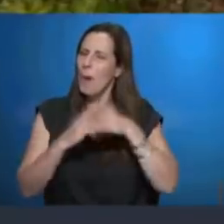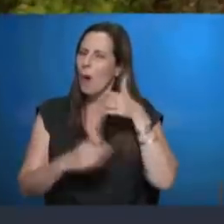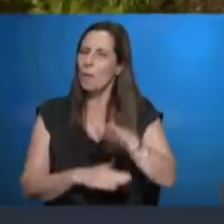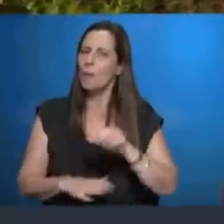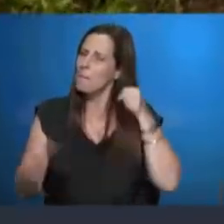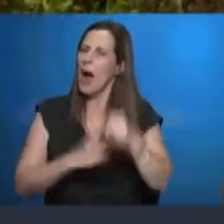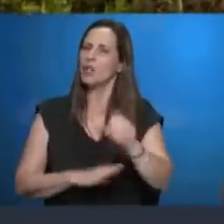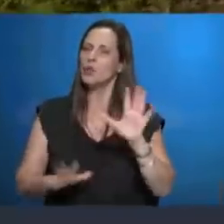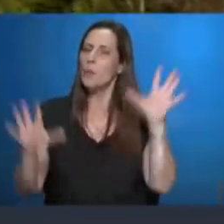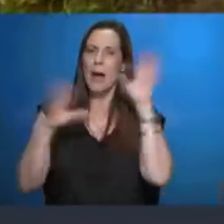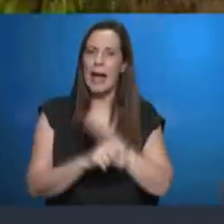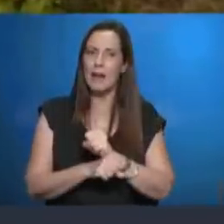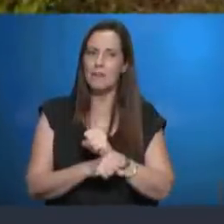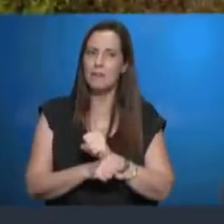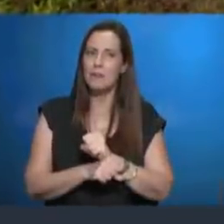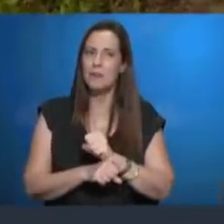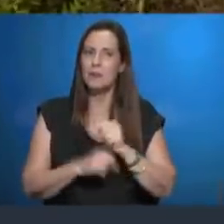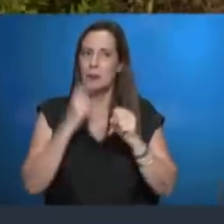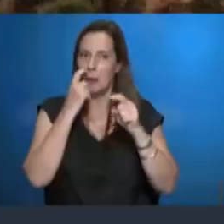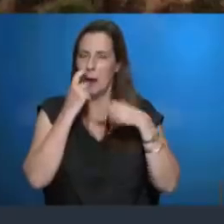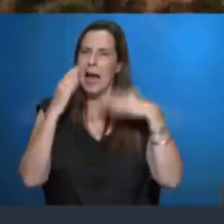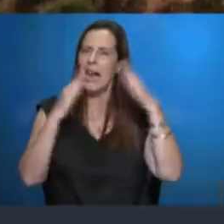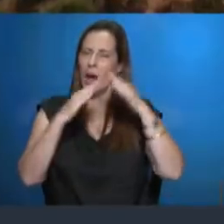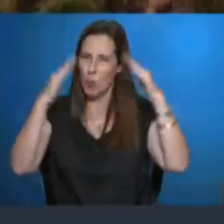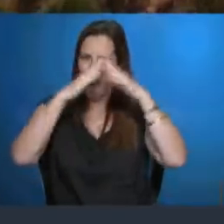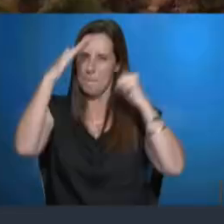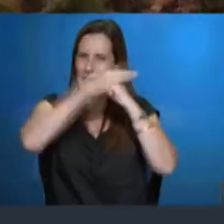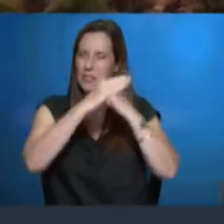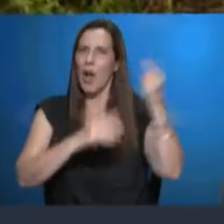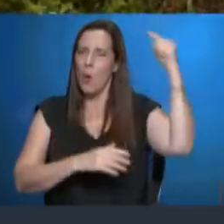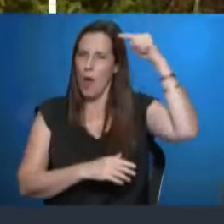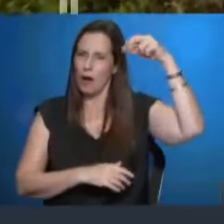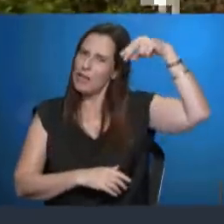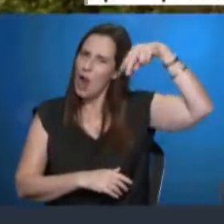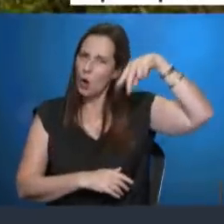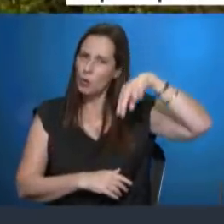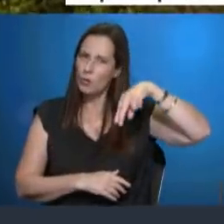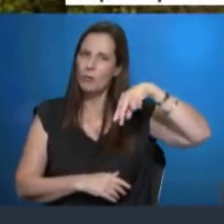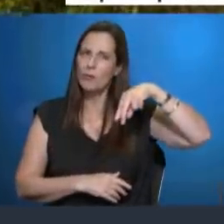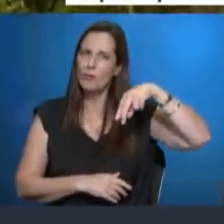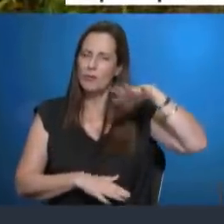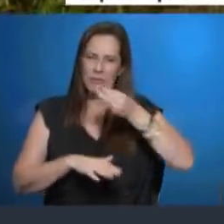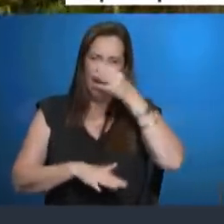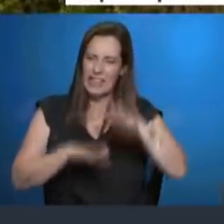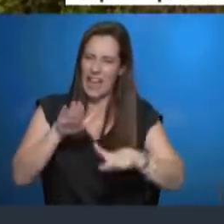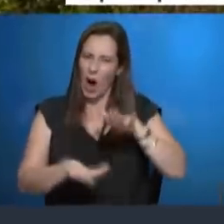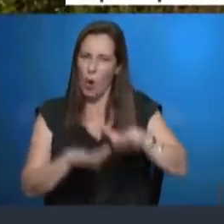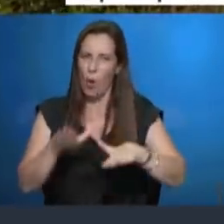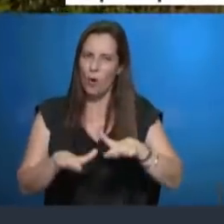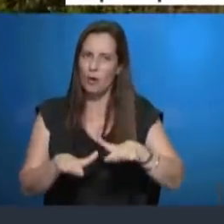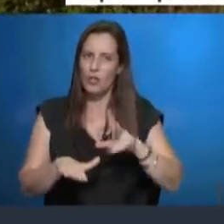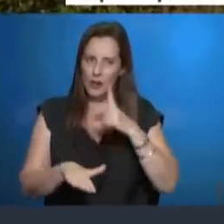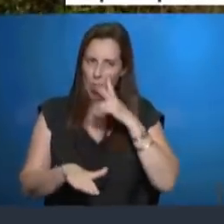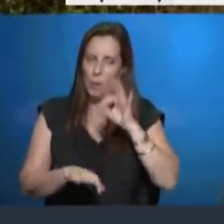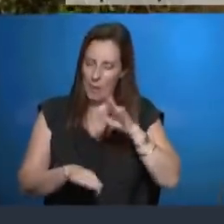פרצו. בערב ירדו, גרנו בפנטאוז, עלו לגג, ירדו ממנו, דרכו על הדניות, כך שאפשר לראות